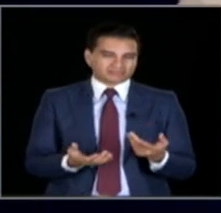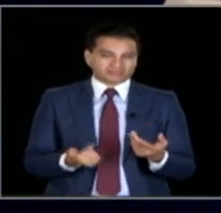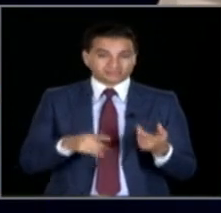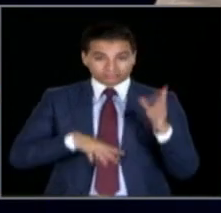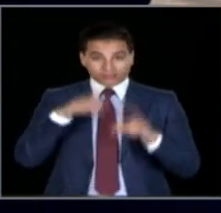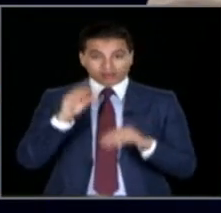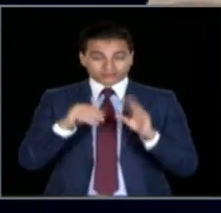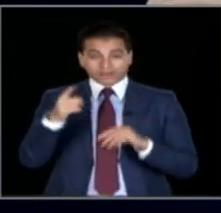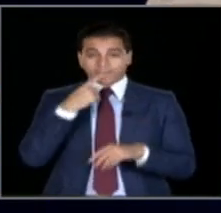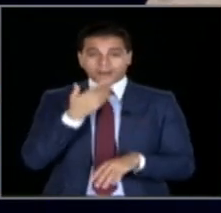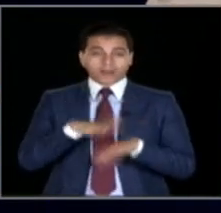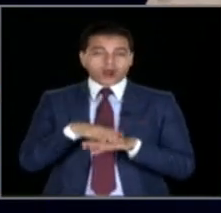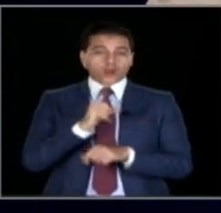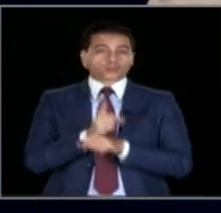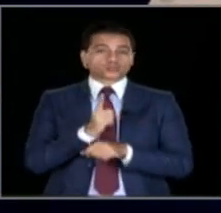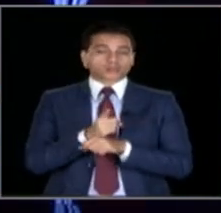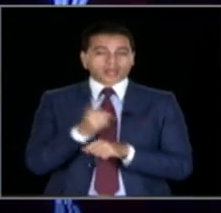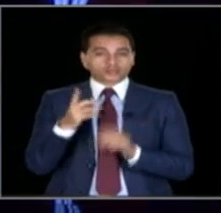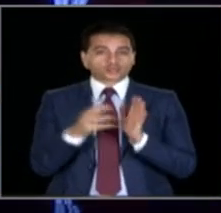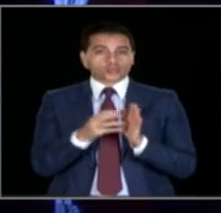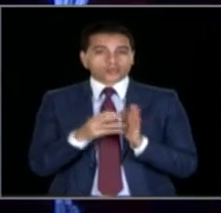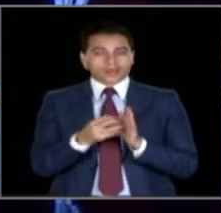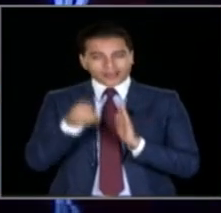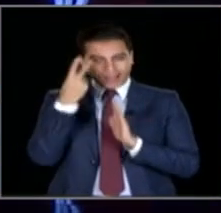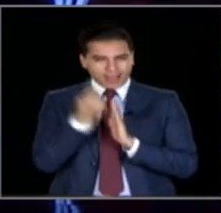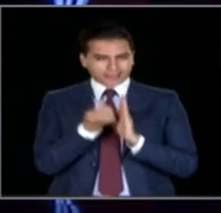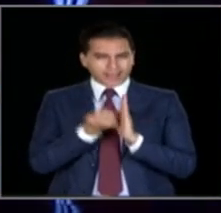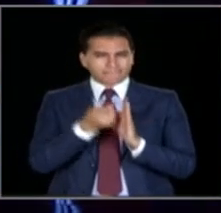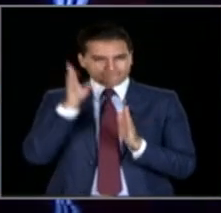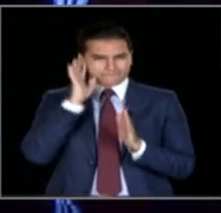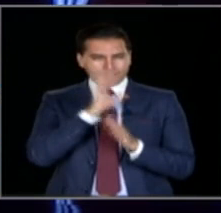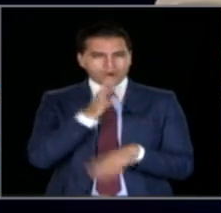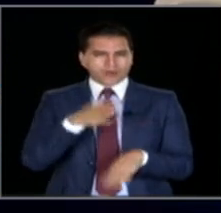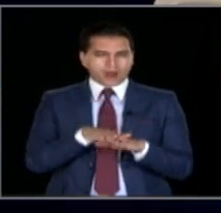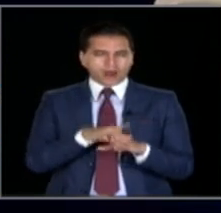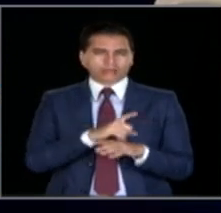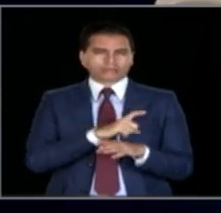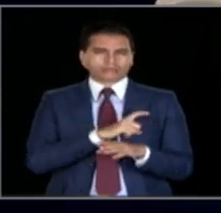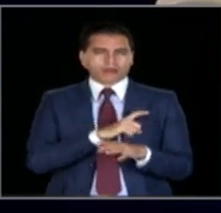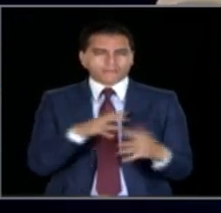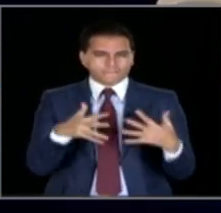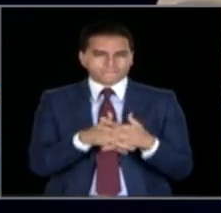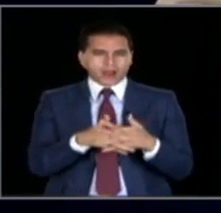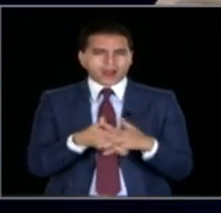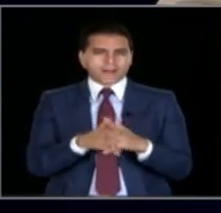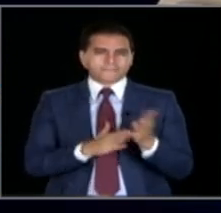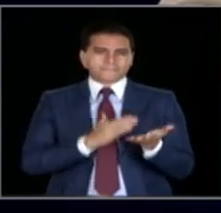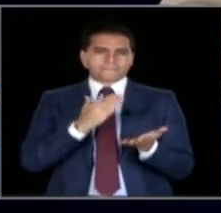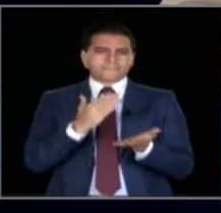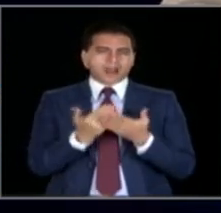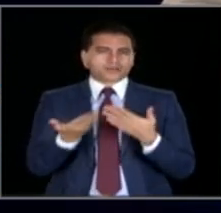الرواية دي بتحكي عن أستاذ في كلية الأداب بيرتبط بطالبة عنده بعد موت خطيبها.